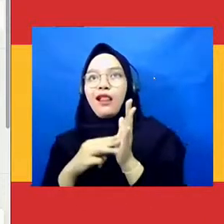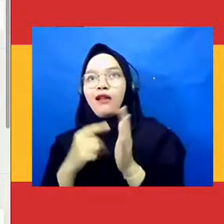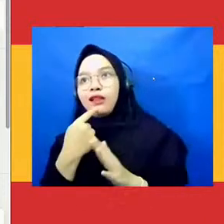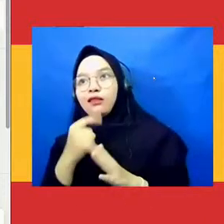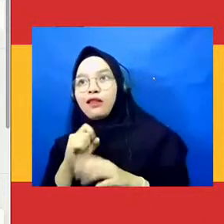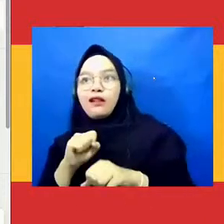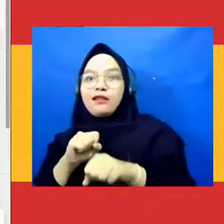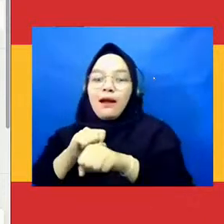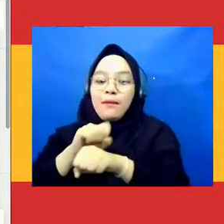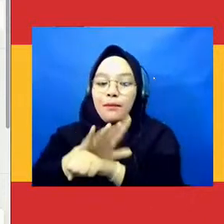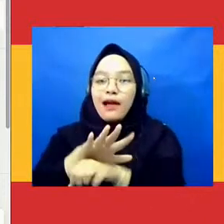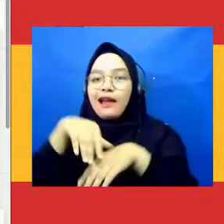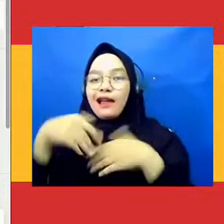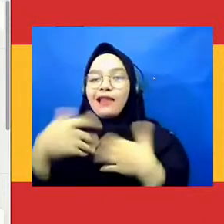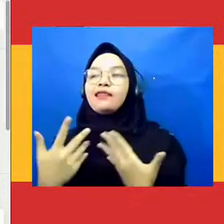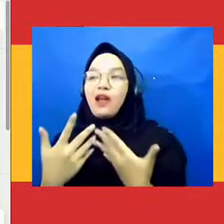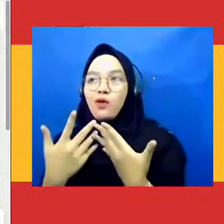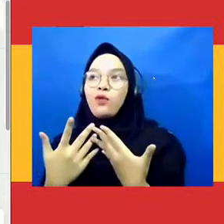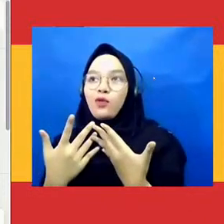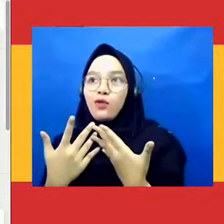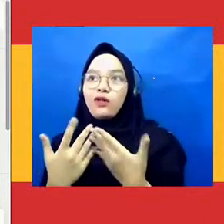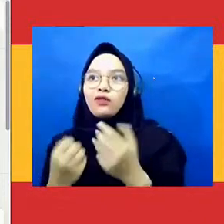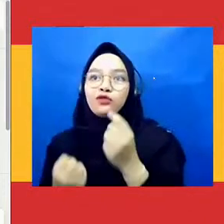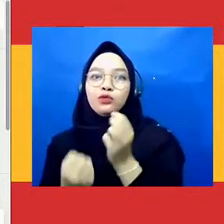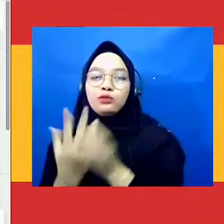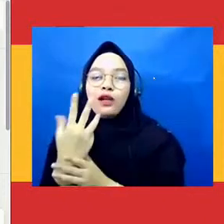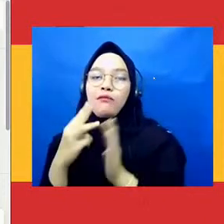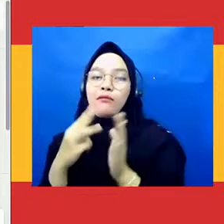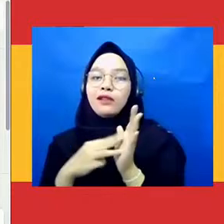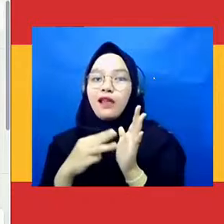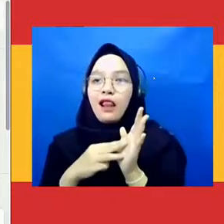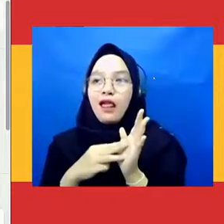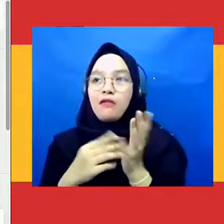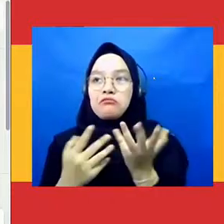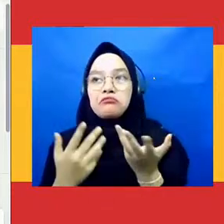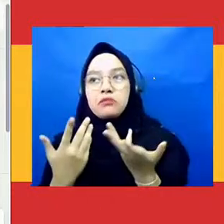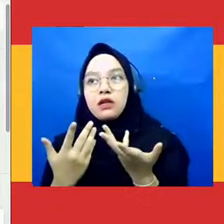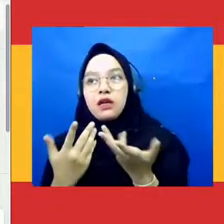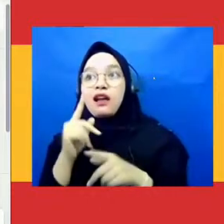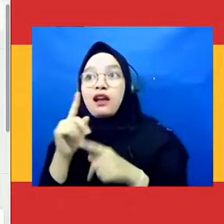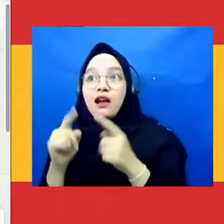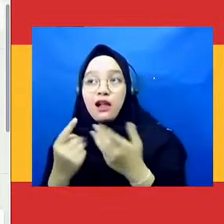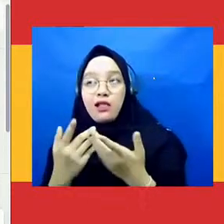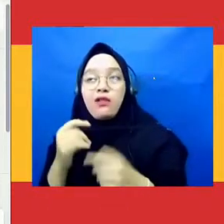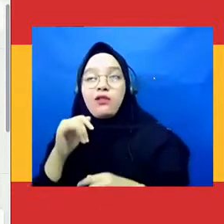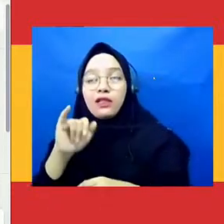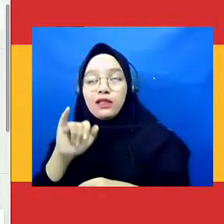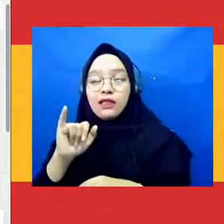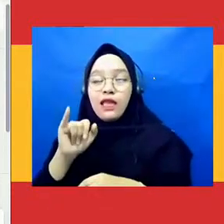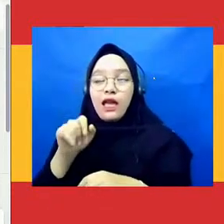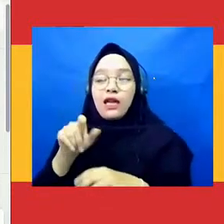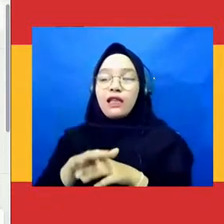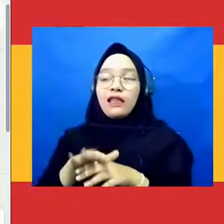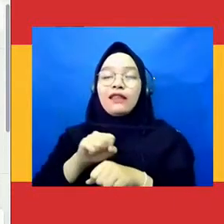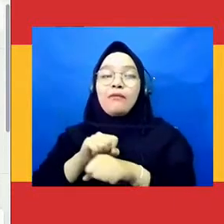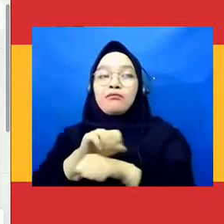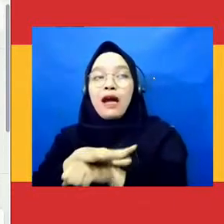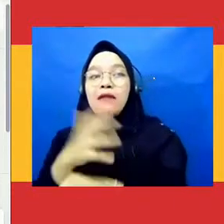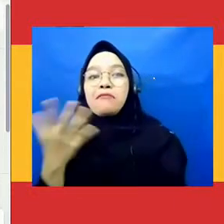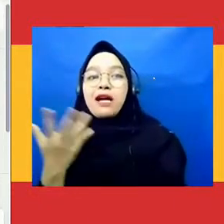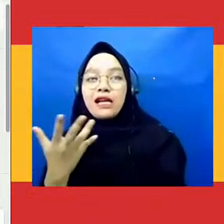kalau dampak yang mana? Silakan dikoneksikan. Lalu migrant workers itu akan terkait